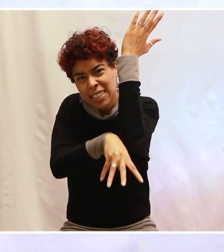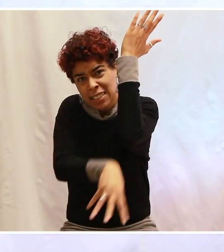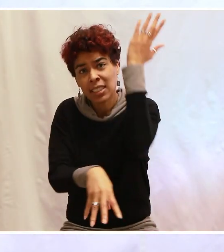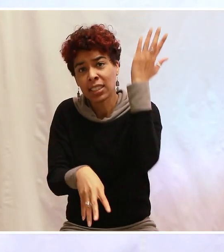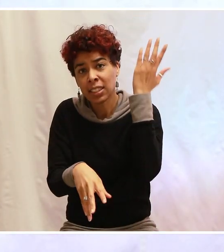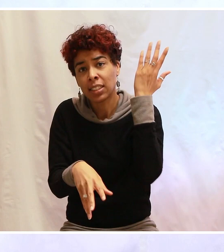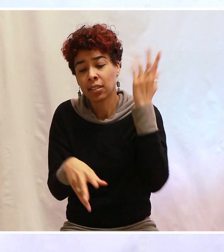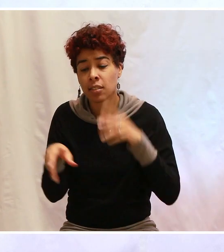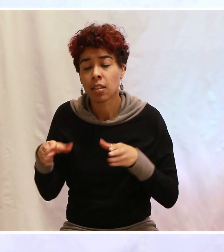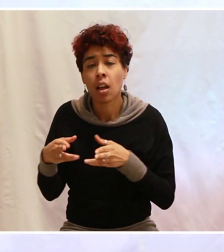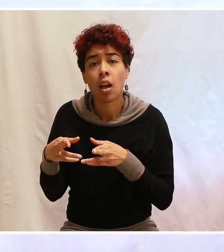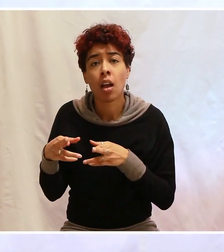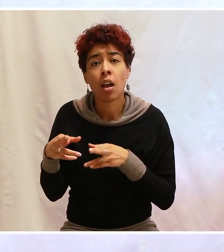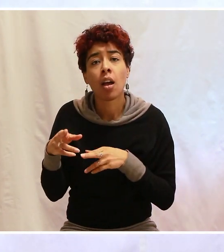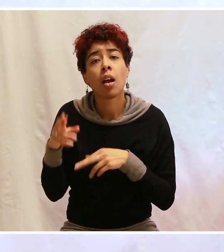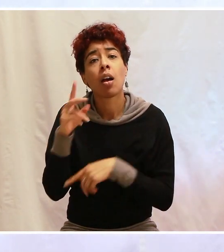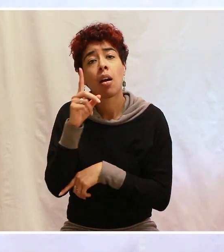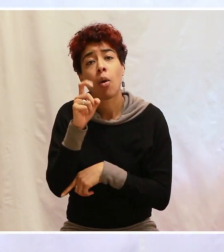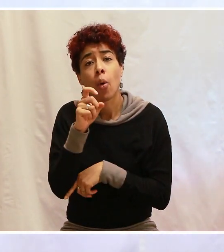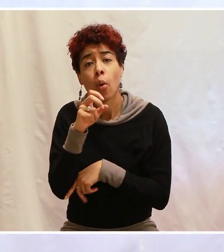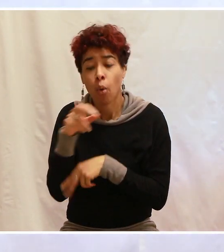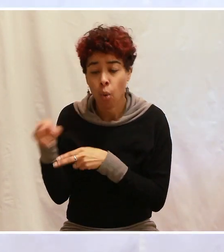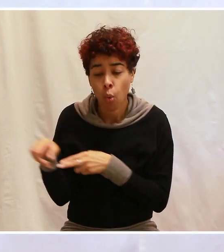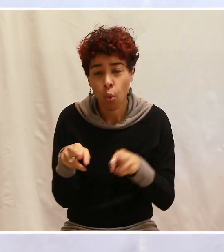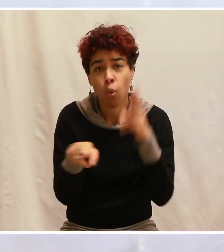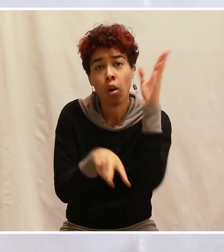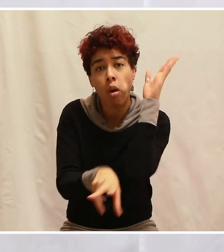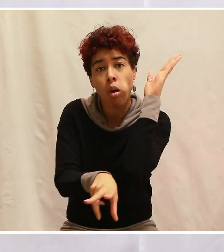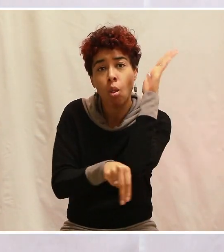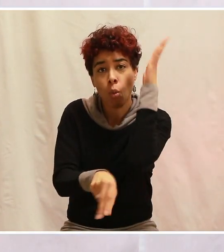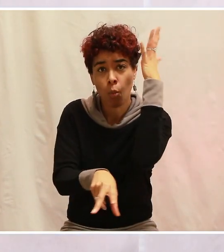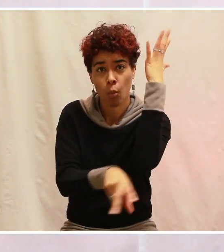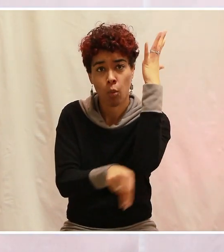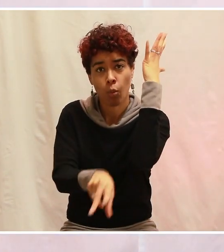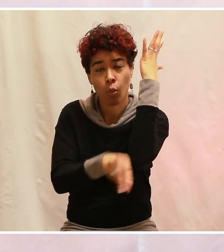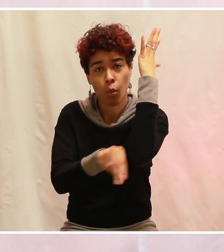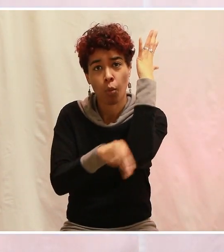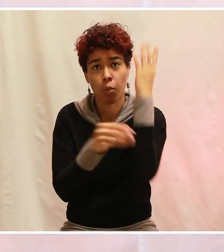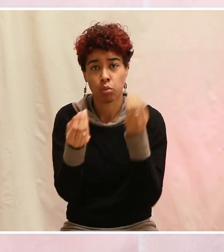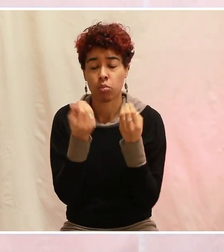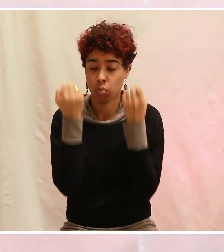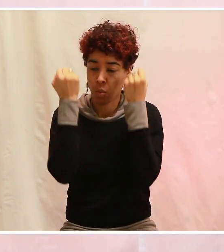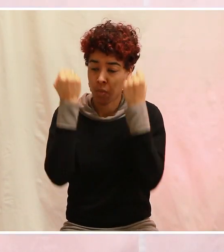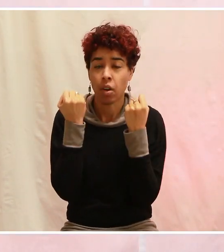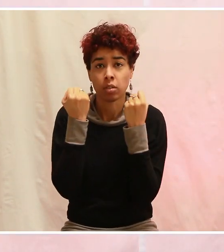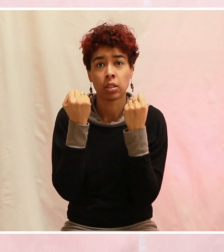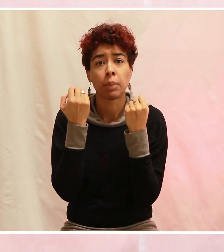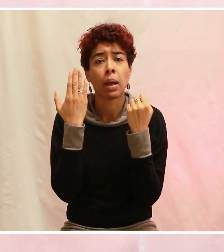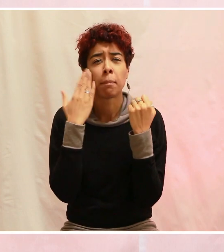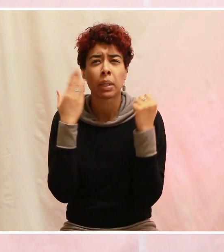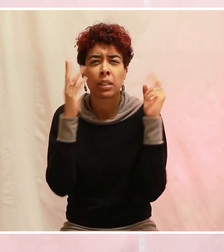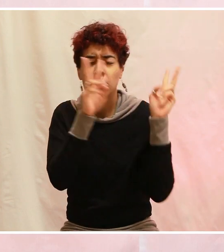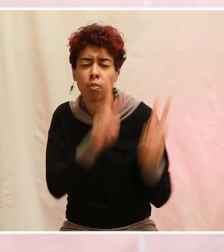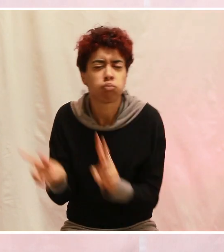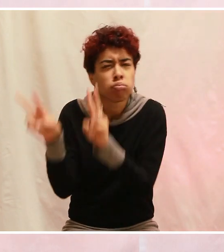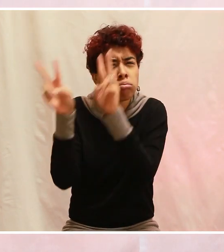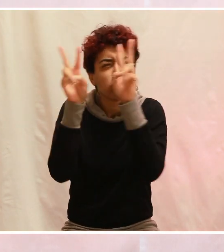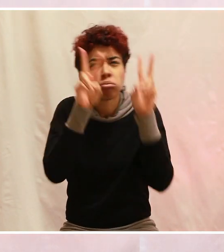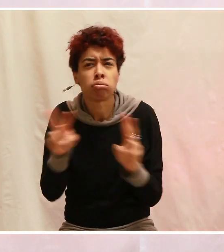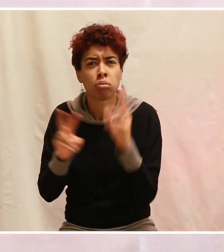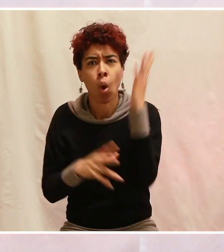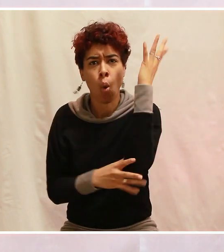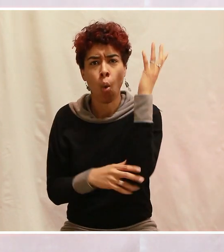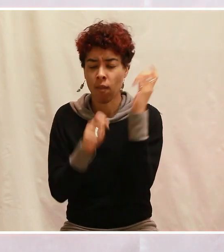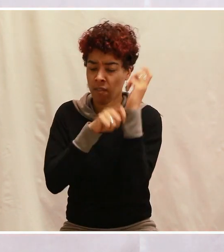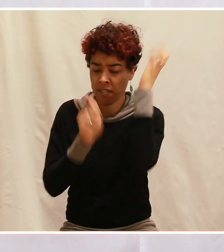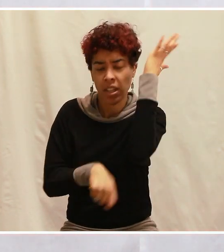de l'eau, afin que, eh bien, ils puissent grandir, afin qu'ils puissent aussi se fortifier et qu'ils puissent résister, quelles que soient les intempéries, quels que soient les temps